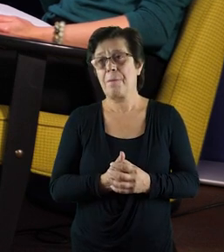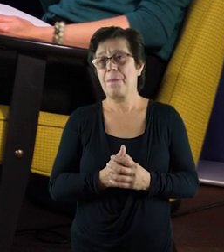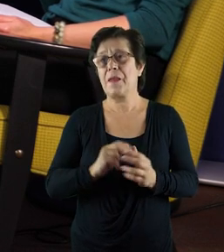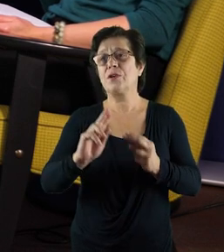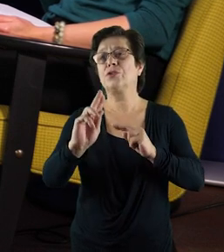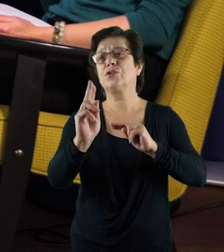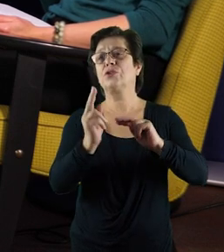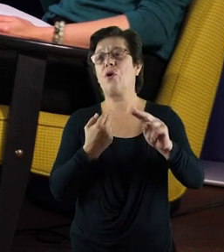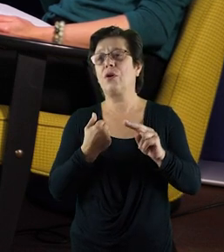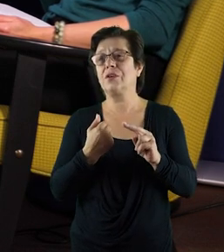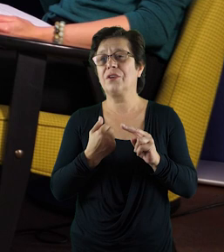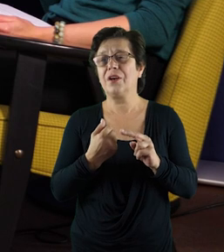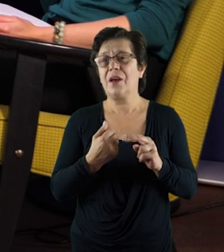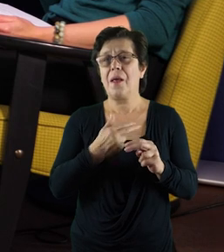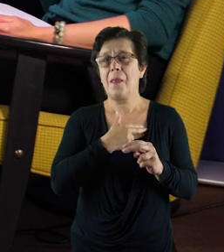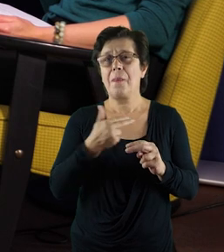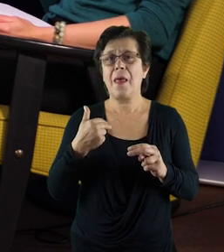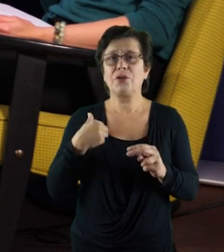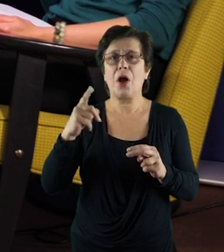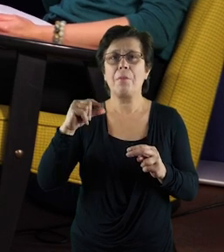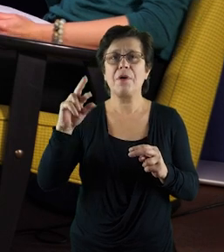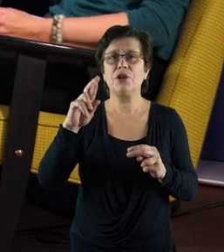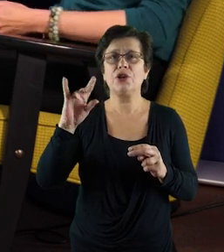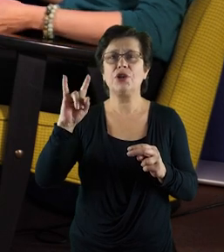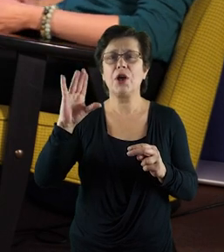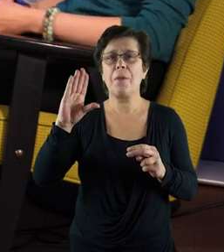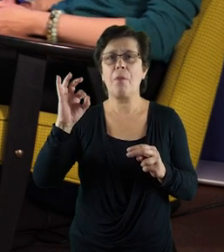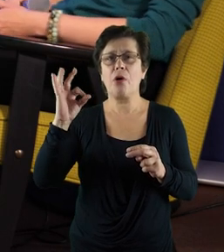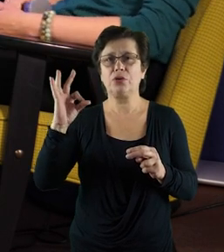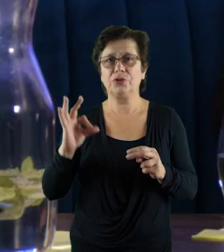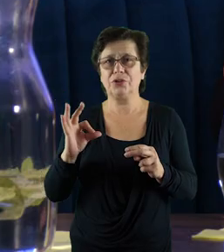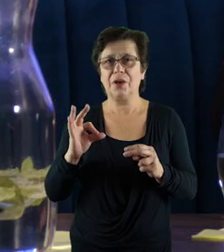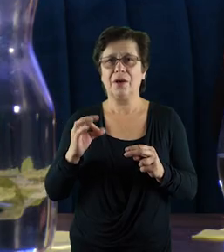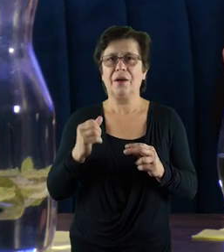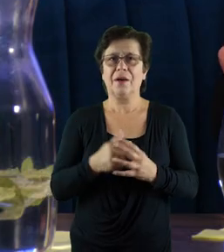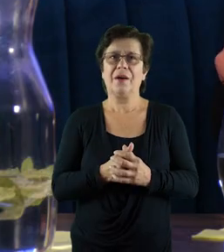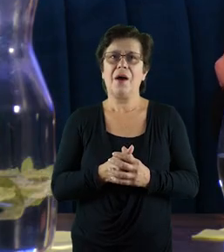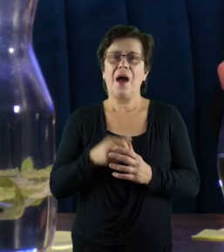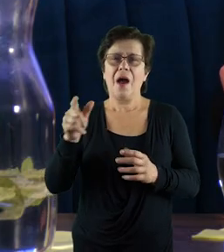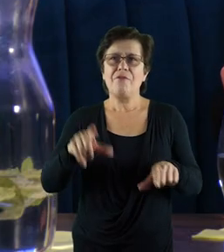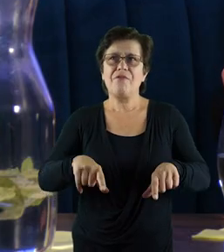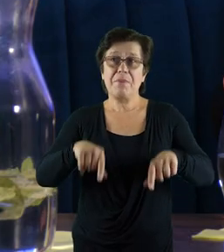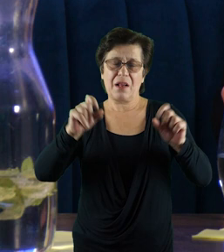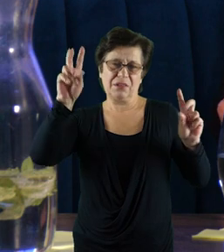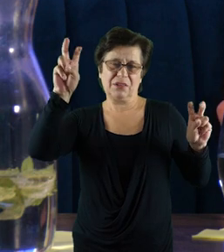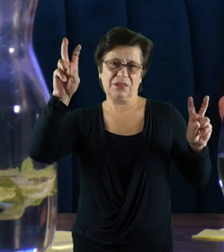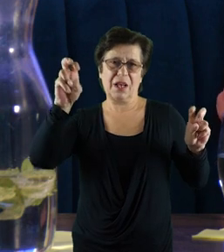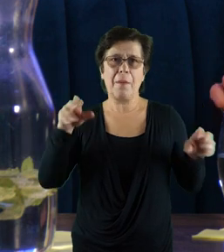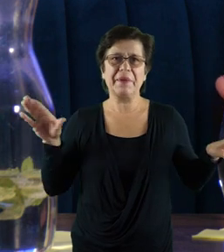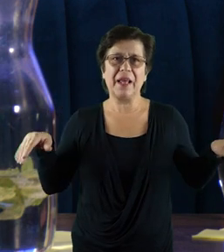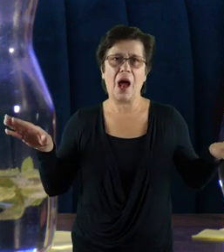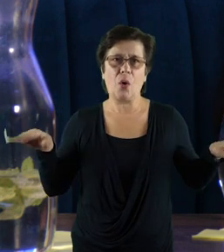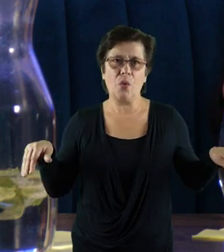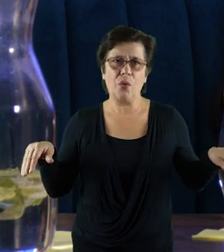skąd ten nasz Julian Przyboś się wywodzi. No właśnie, ja myślę, że może zaczniemy od wyjaśnienia tytułu Wygnaniec Ptaków, bo to brzmi dosyć enigmatycznie,